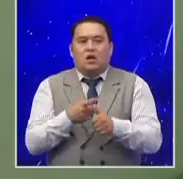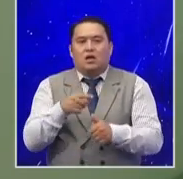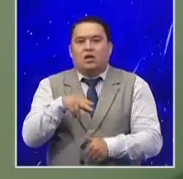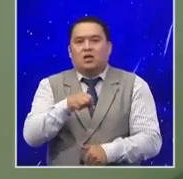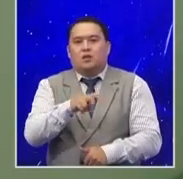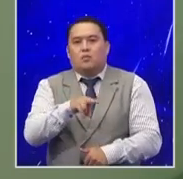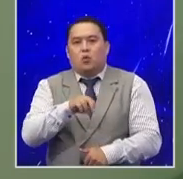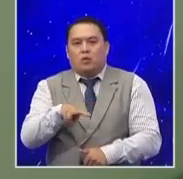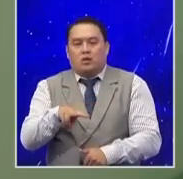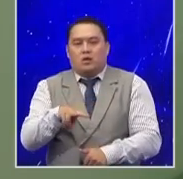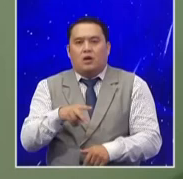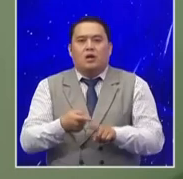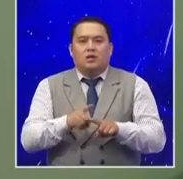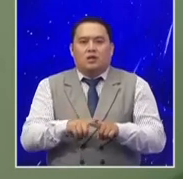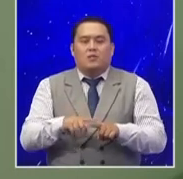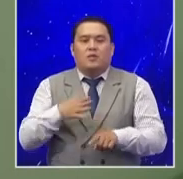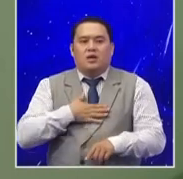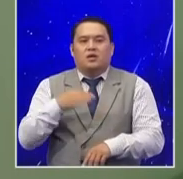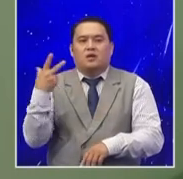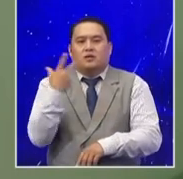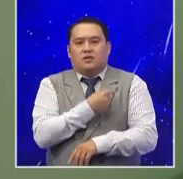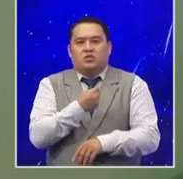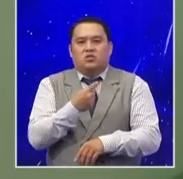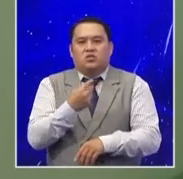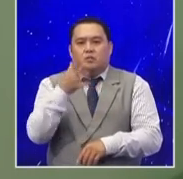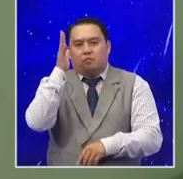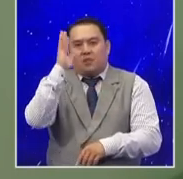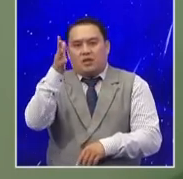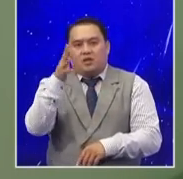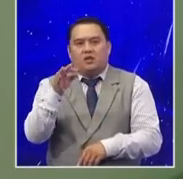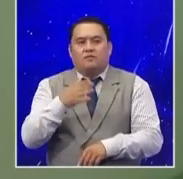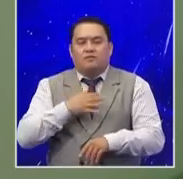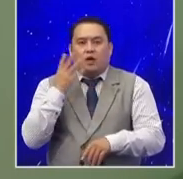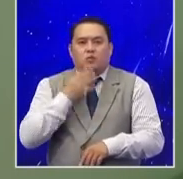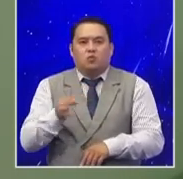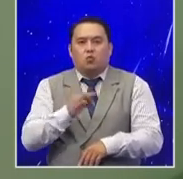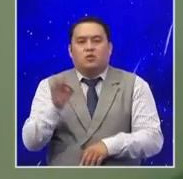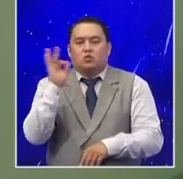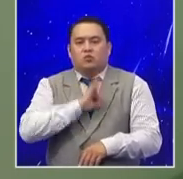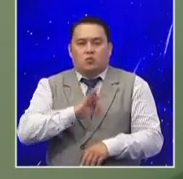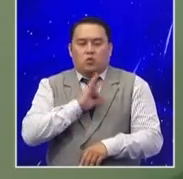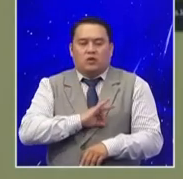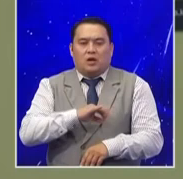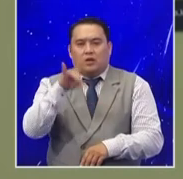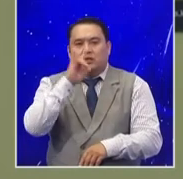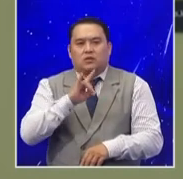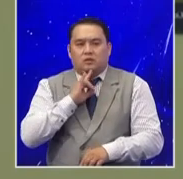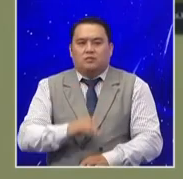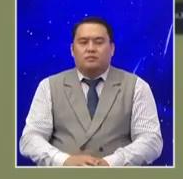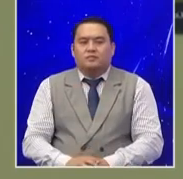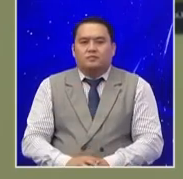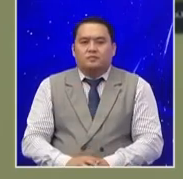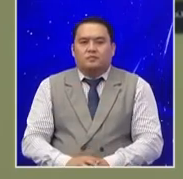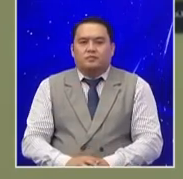Грипол. Эту вакцину мы уже последние 4-5 лет вот именно в Алматинской области у нас, по Казахстану, эта вакцина